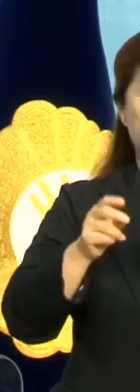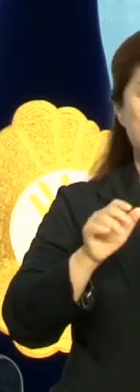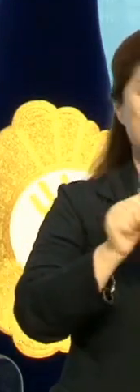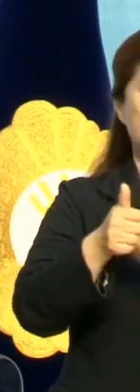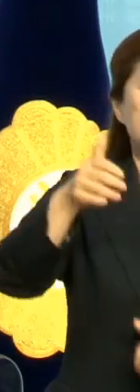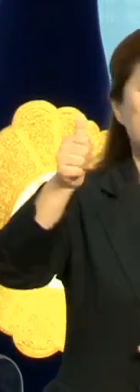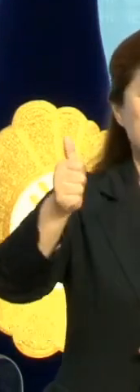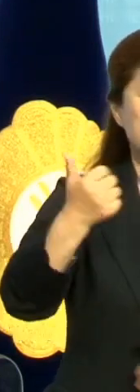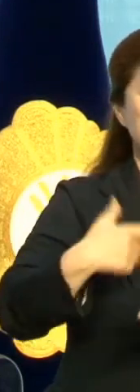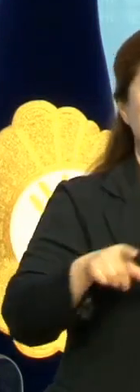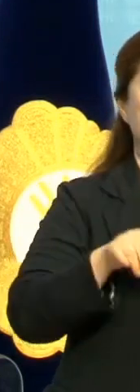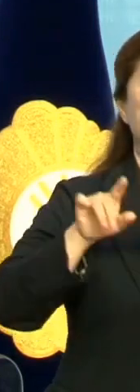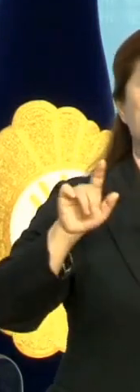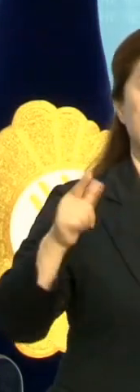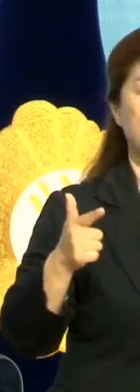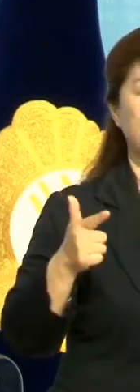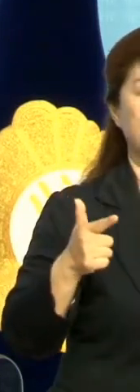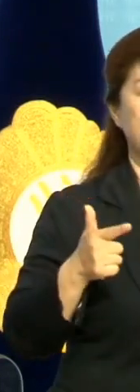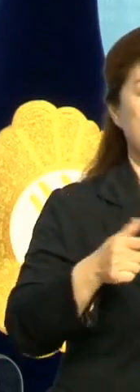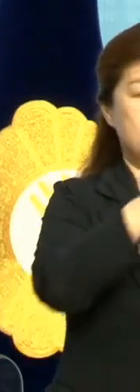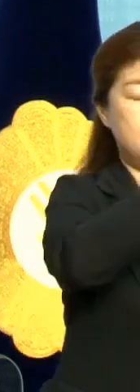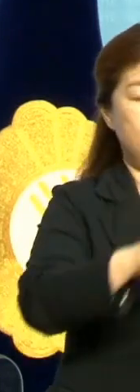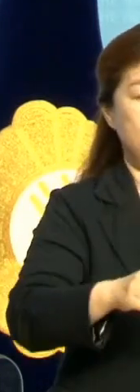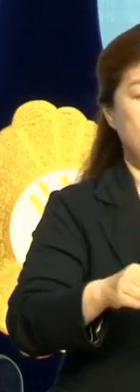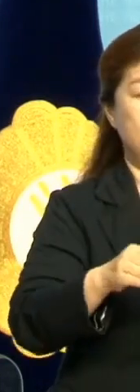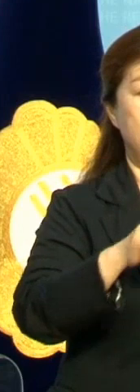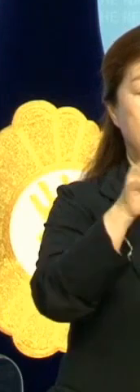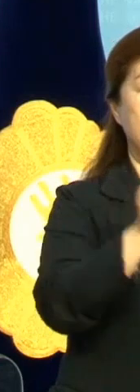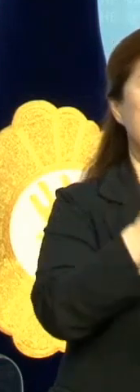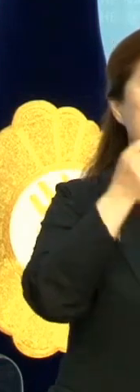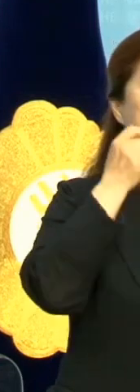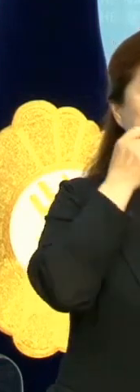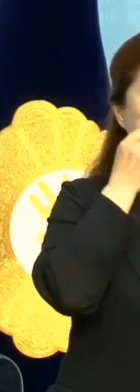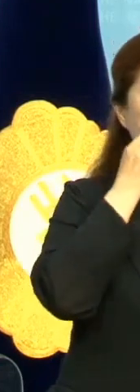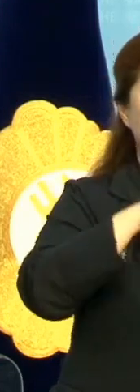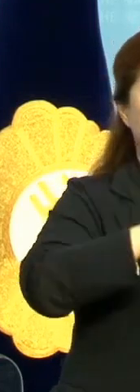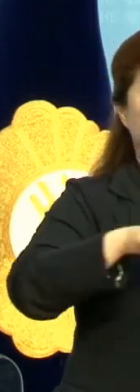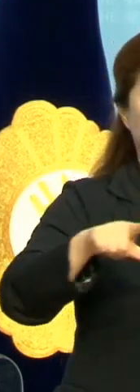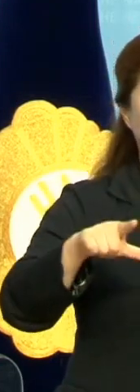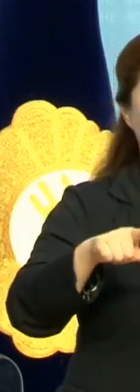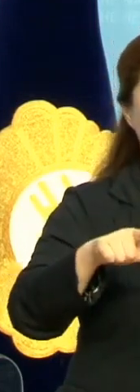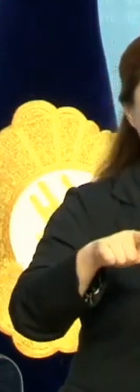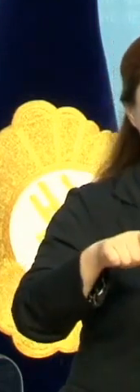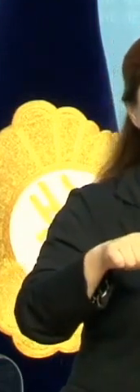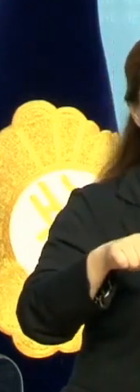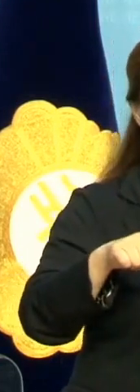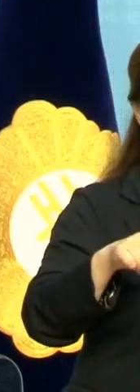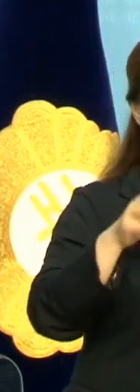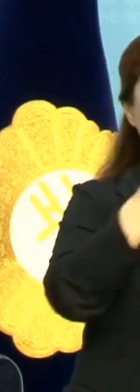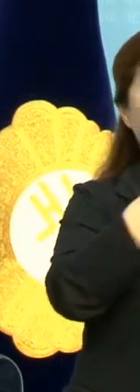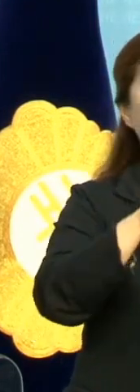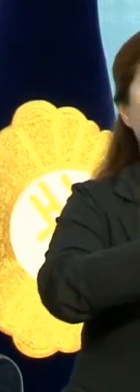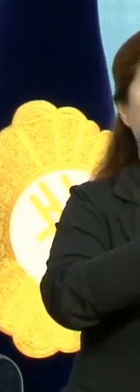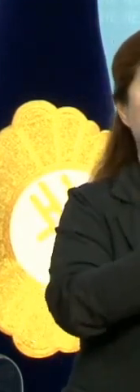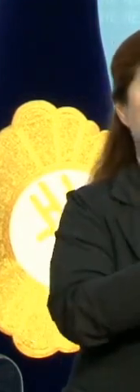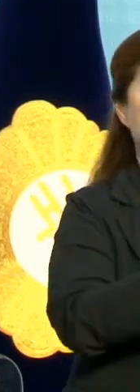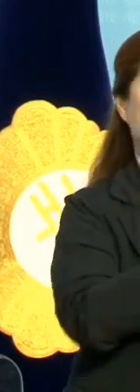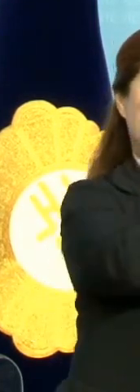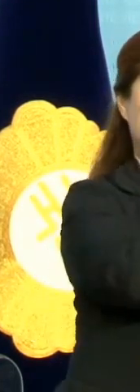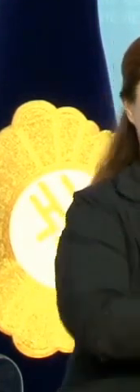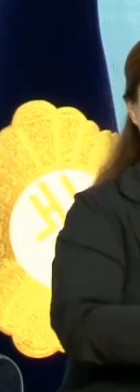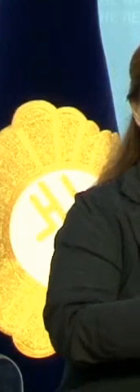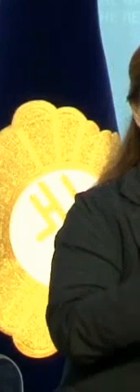기업과 주주를 위해서가 아니라 3%의 지분도 가지지 못한 총수 일가의 이익을 위해 복무하는 일은 없어야 합니다. 이를